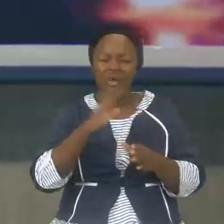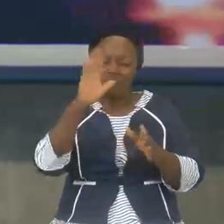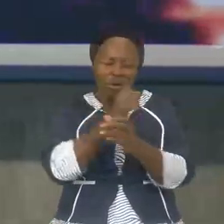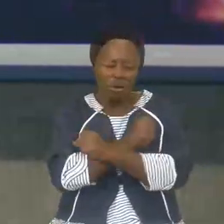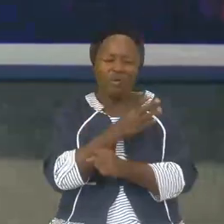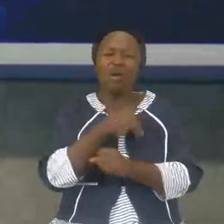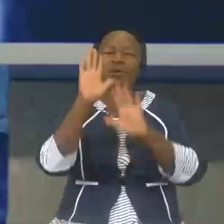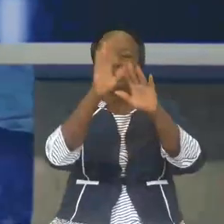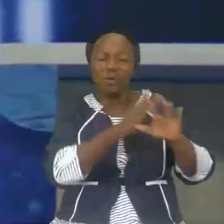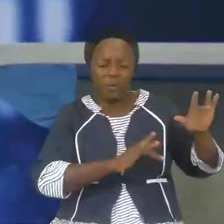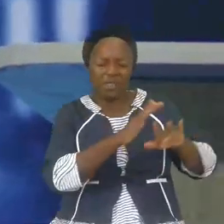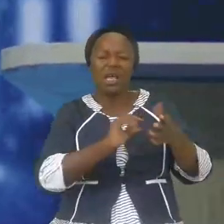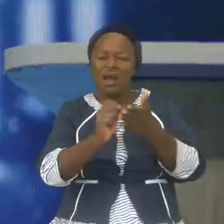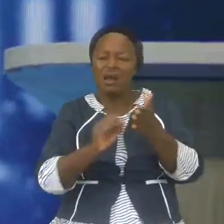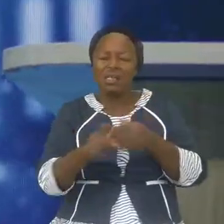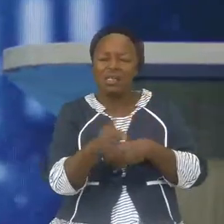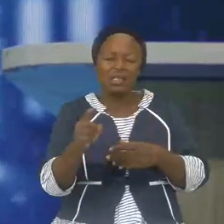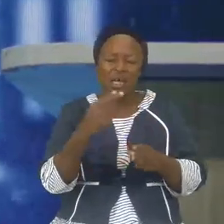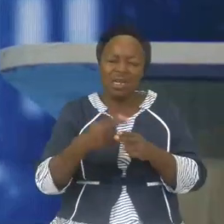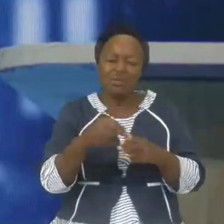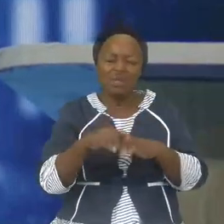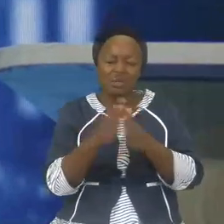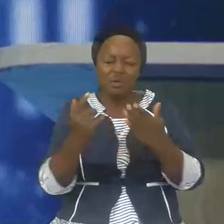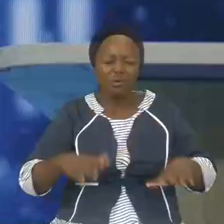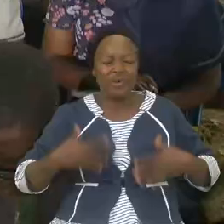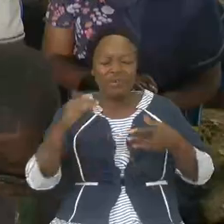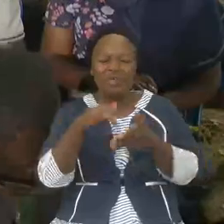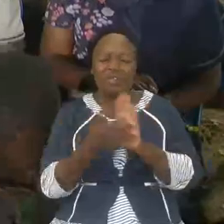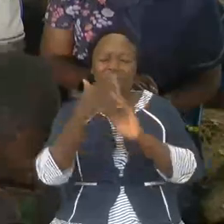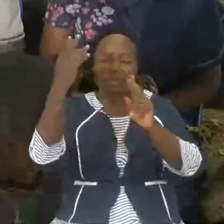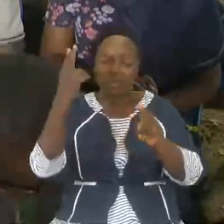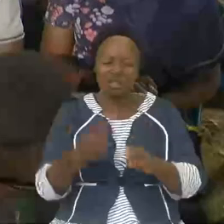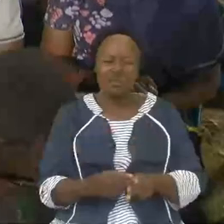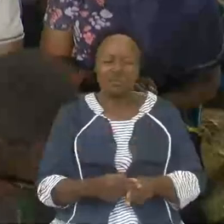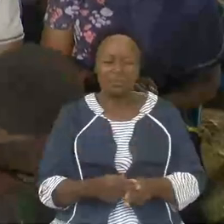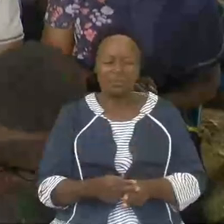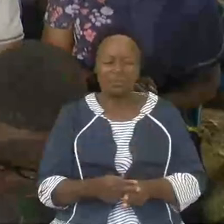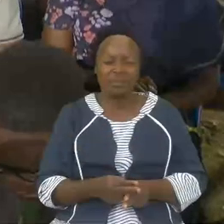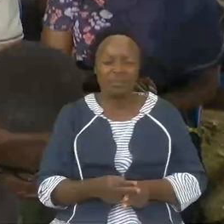ta miséricorde, et écris leur nom dans le livre de vie au nom de Jésus-Christ.